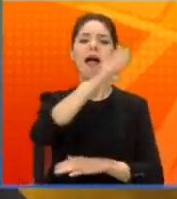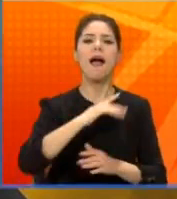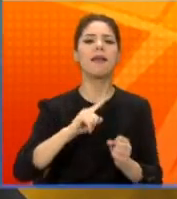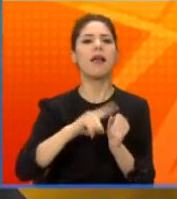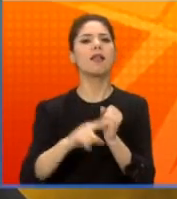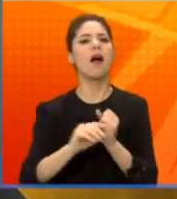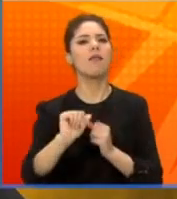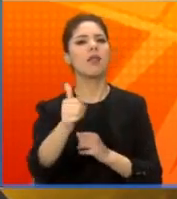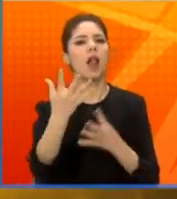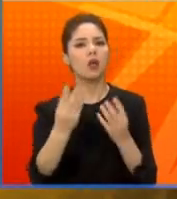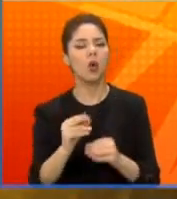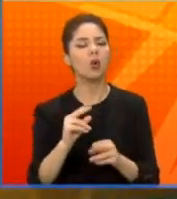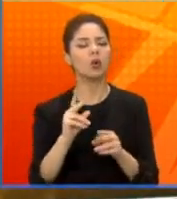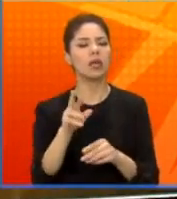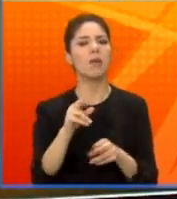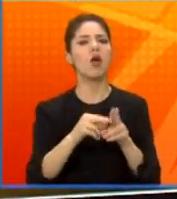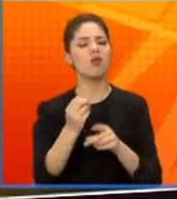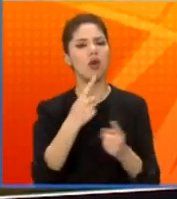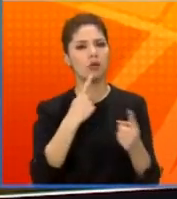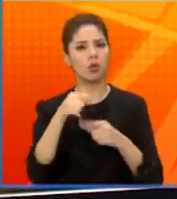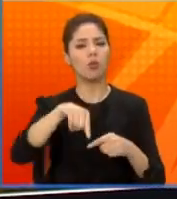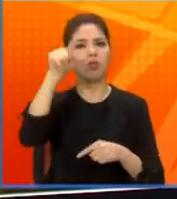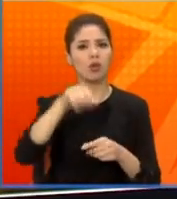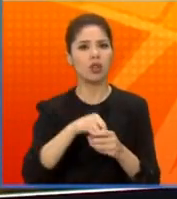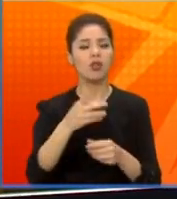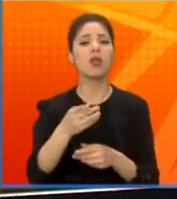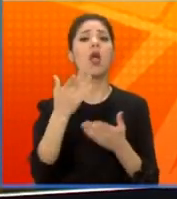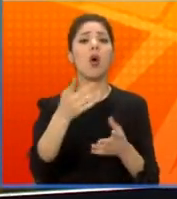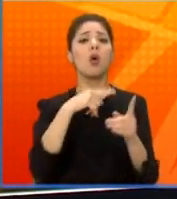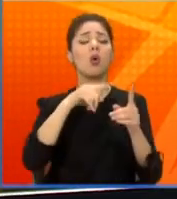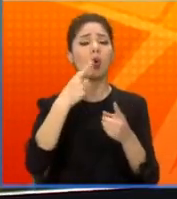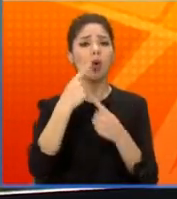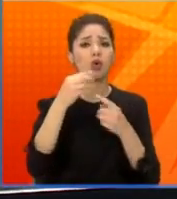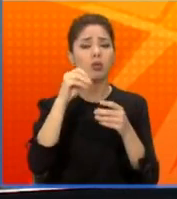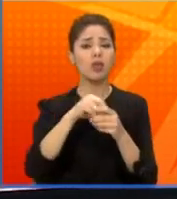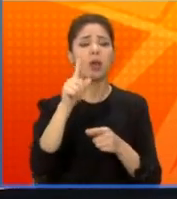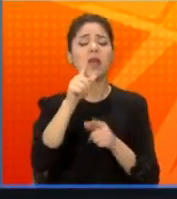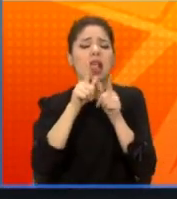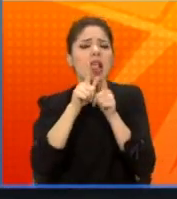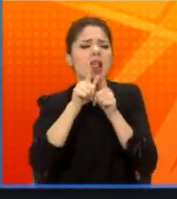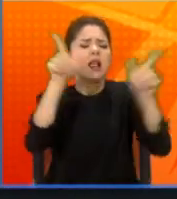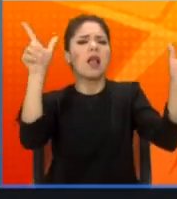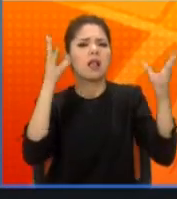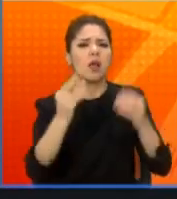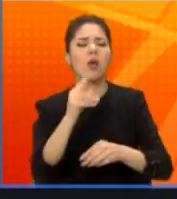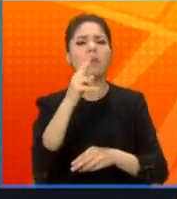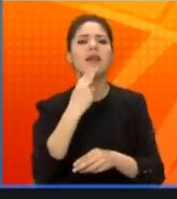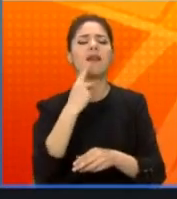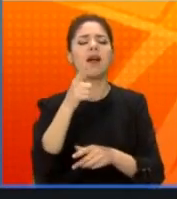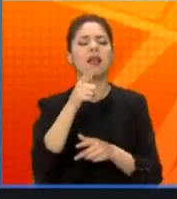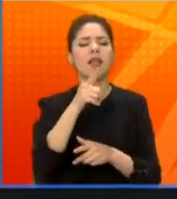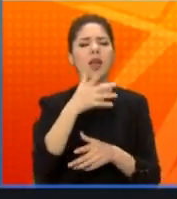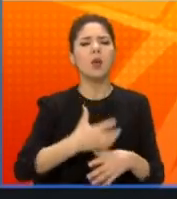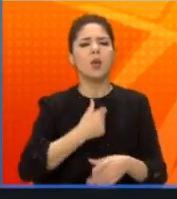Herkes haftalardır olduğu gibi virüsü konuştu bugün de ama onca konuşmanın arasından bir de feryat yükseldi. Bir kadın